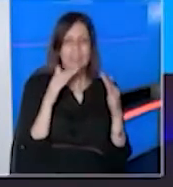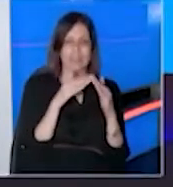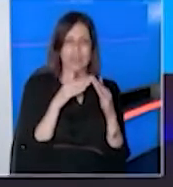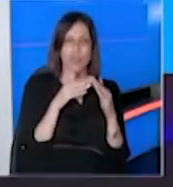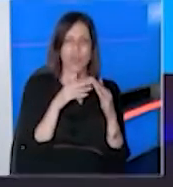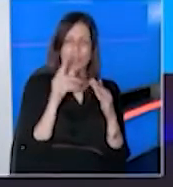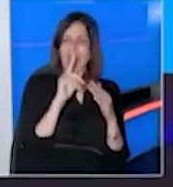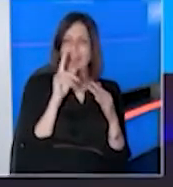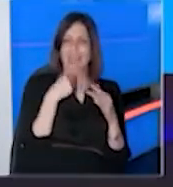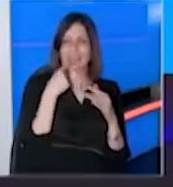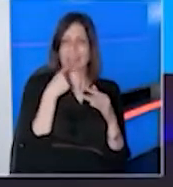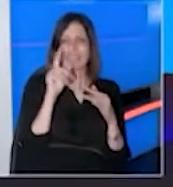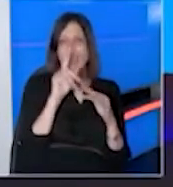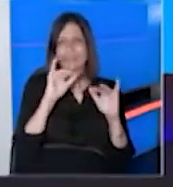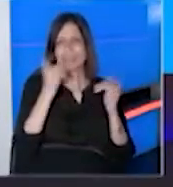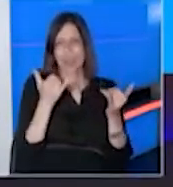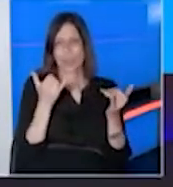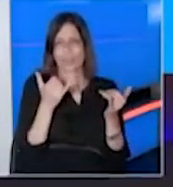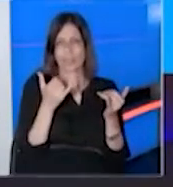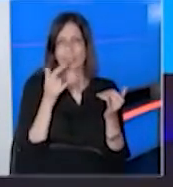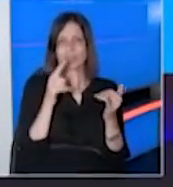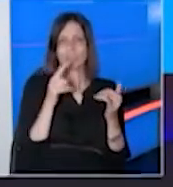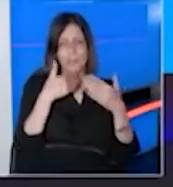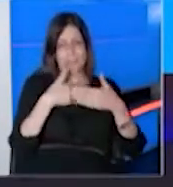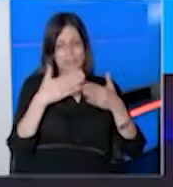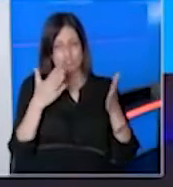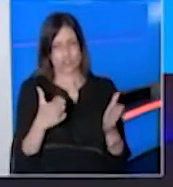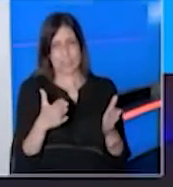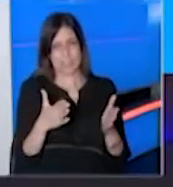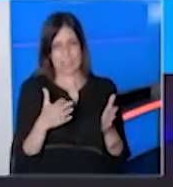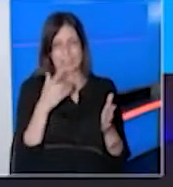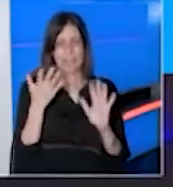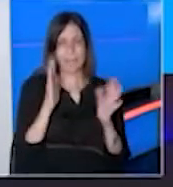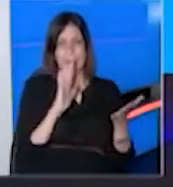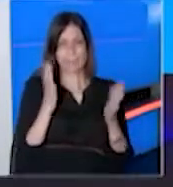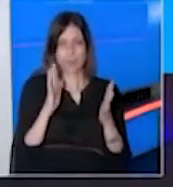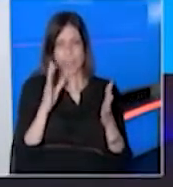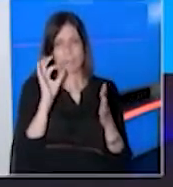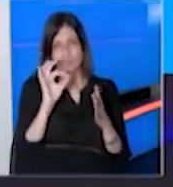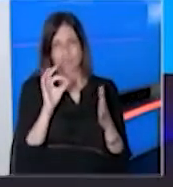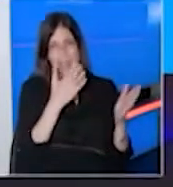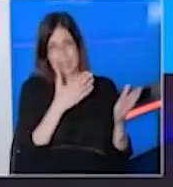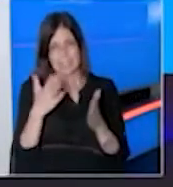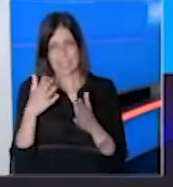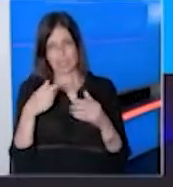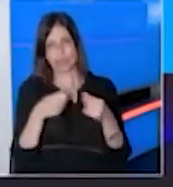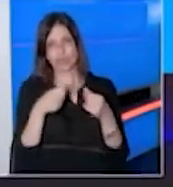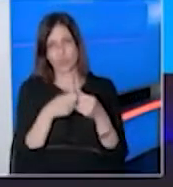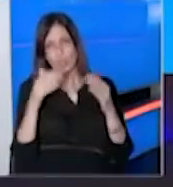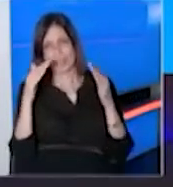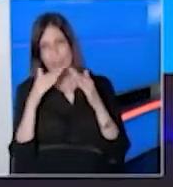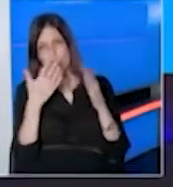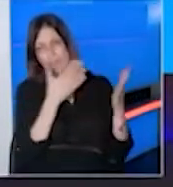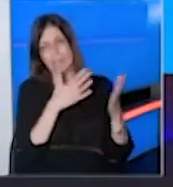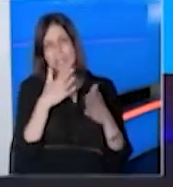חורגים. אל תמכור את זה. זה לא נכון, פשוט לא נכון. זה לפי שווי. משבצת המחנה הממוצע על מנת להסדיר שיוך דירות